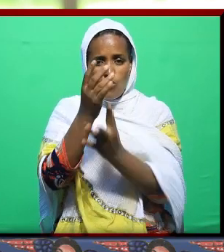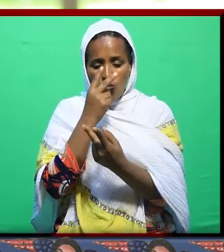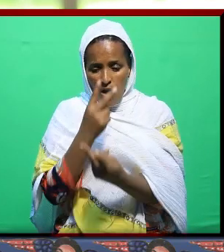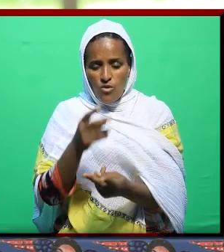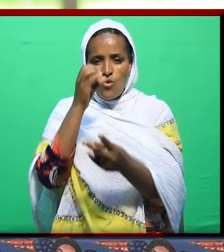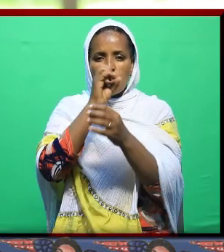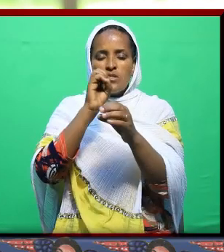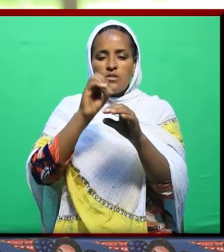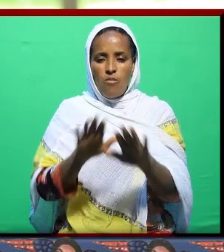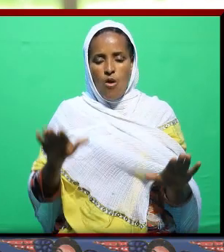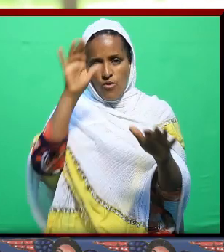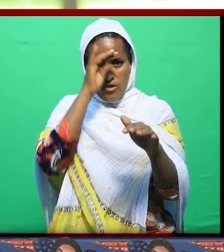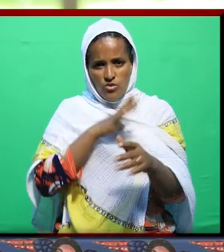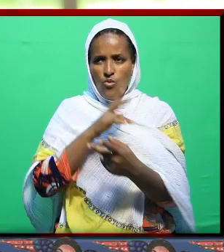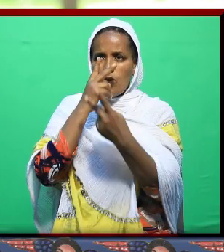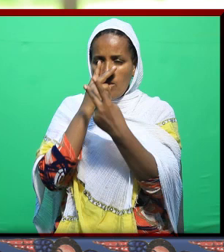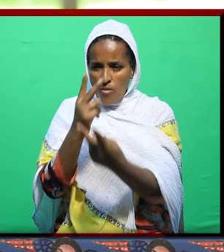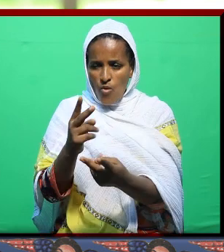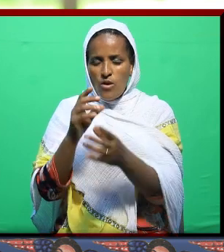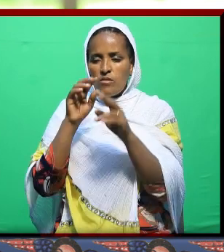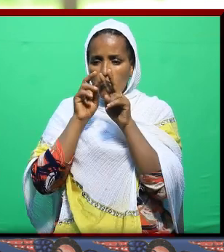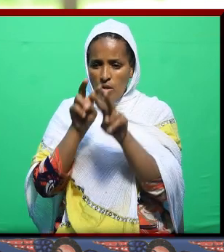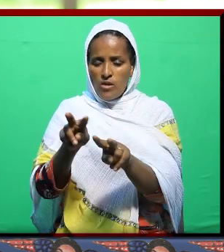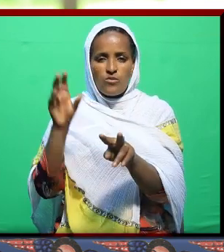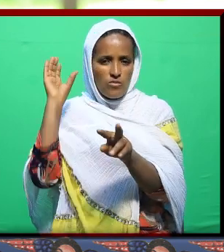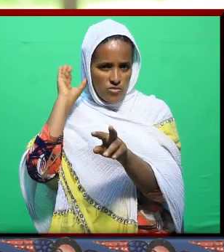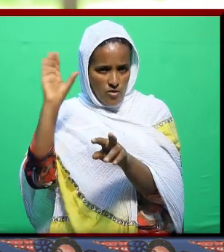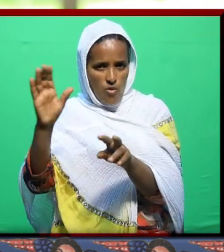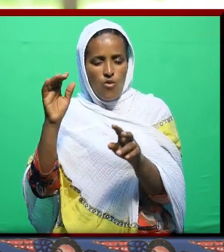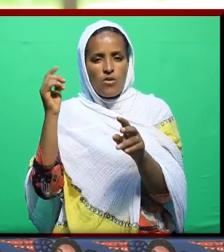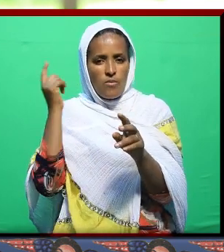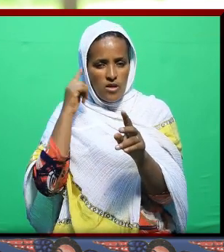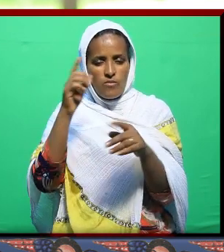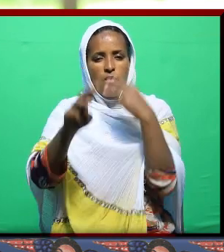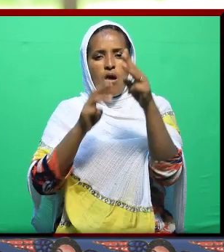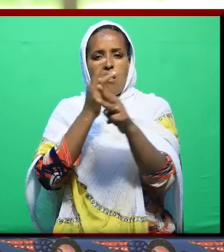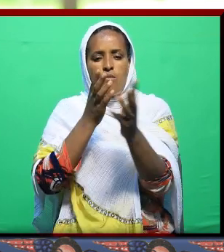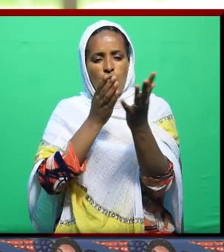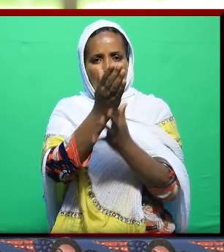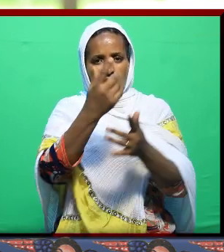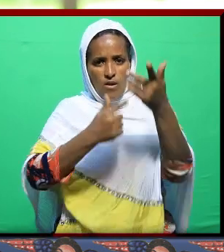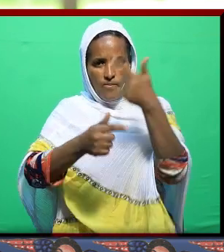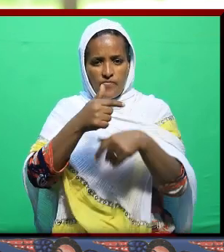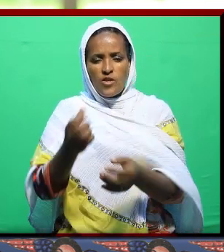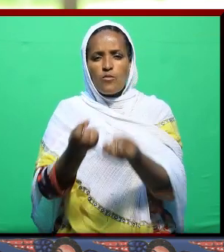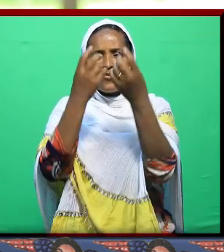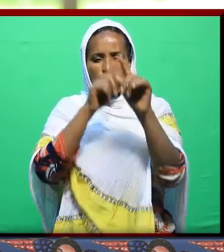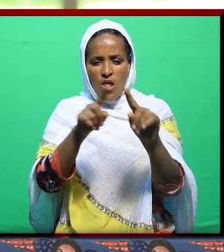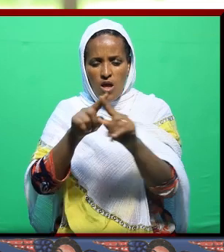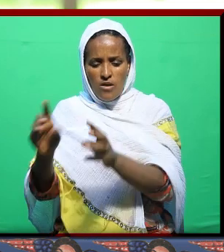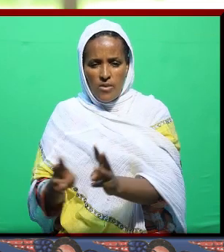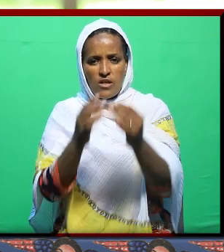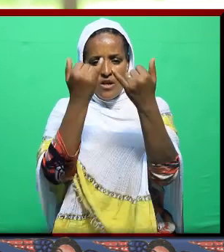ያለው ጽማዌ ሰው ከሚያየው፣ ከሚመለከተው፣ ከሚሰማው፣ ከሚያዳምጠው በዓለሙ መልኩ የመጣ አሁን